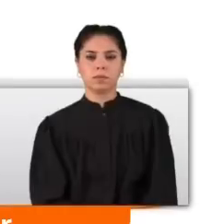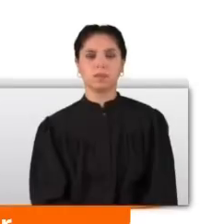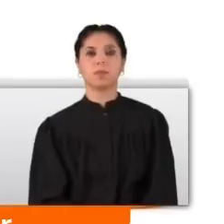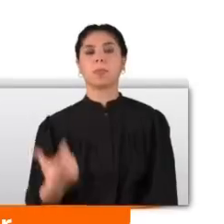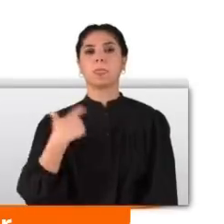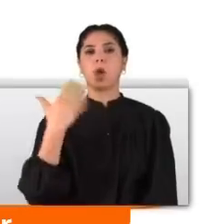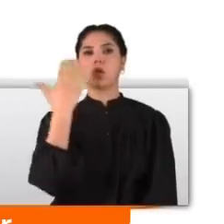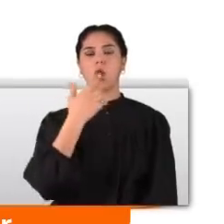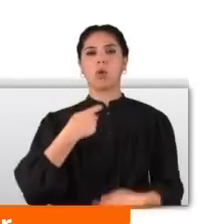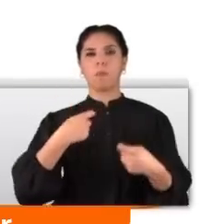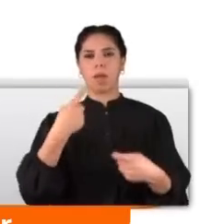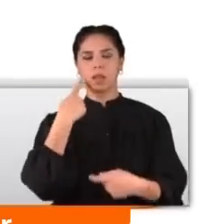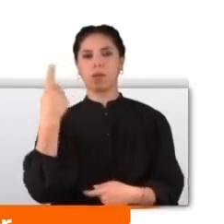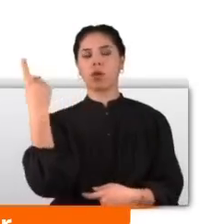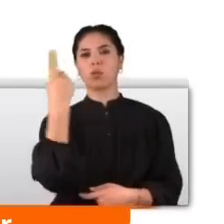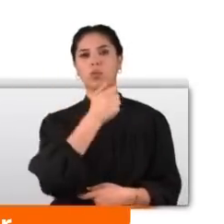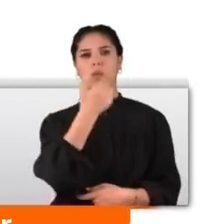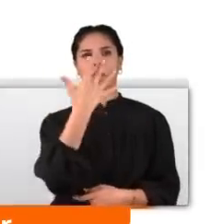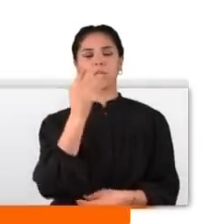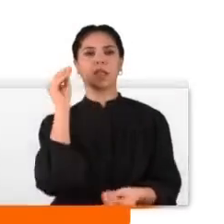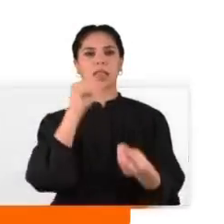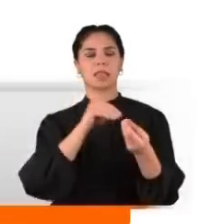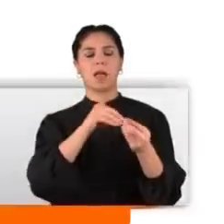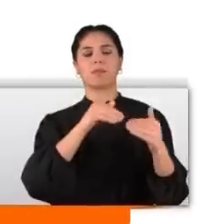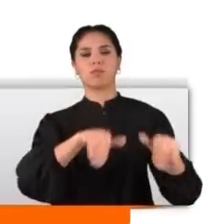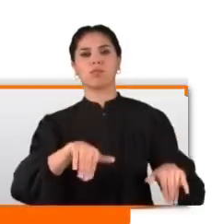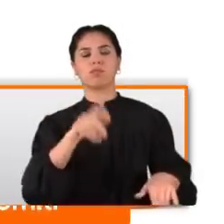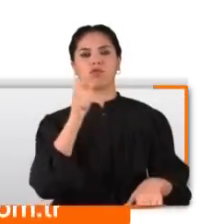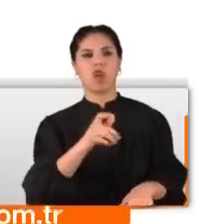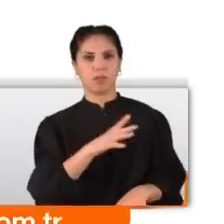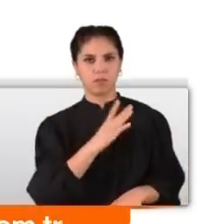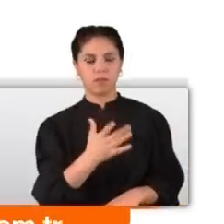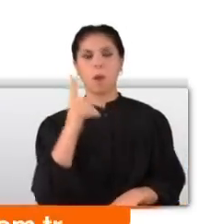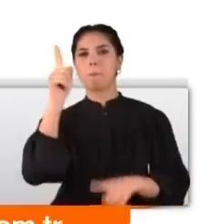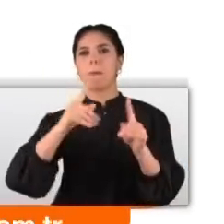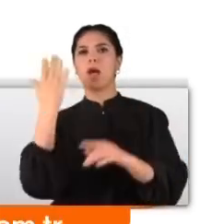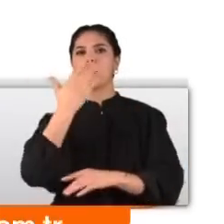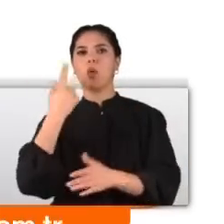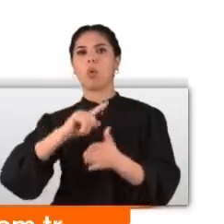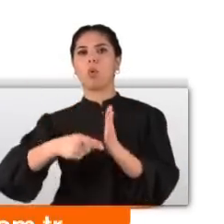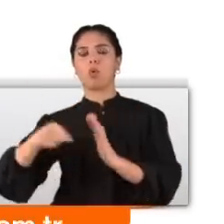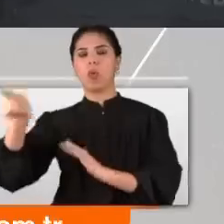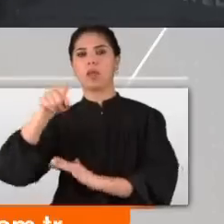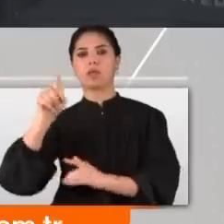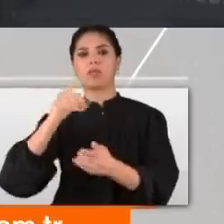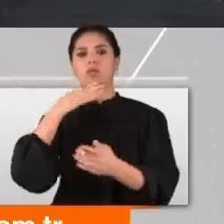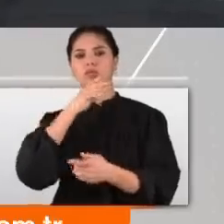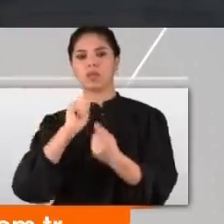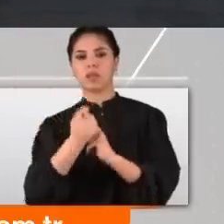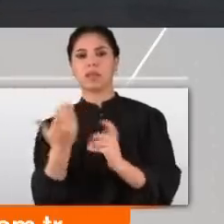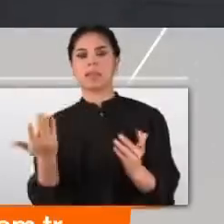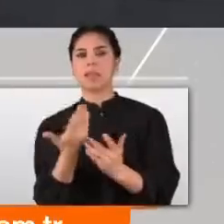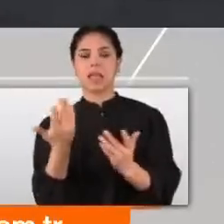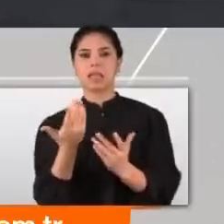Özel okul ücretlerine %65 zam sınırı getirildi ama bazı okul yönetimleri bunu da fırsata çevirdi. Nasıl daha